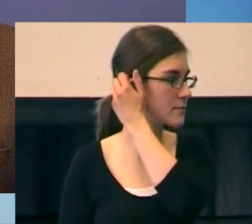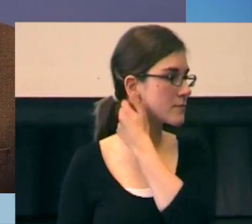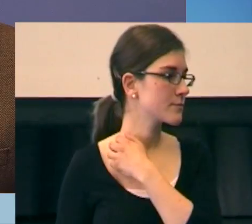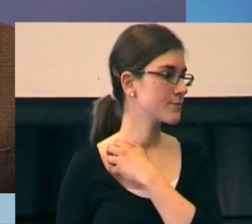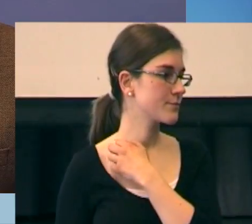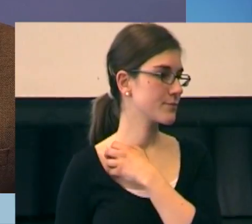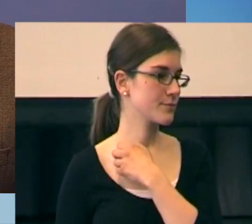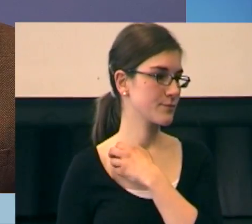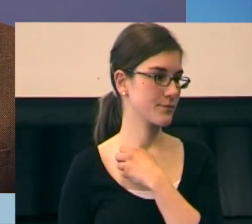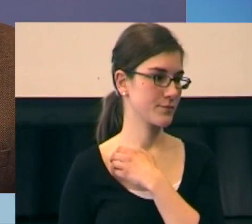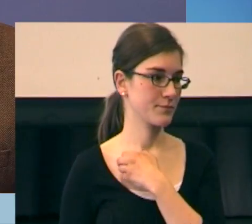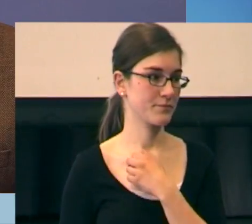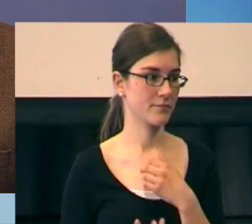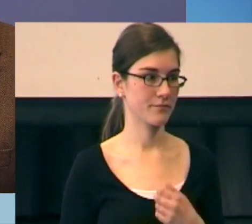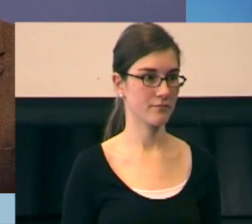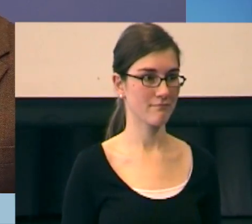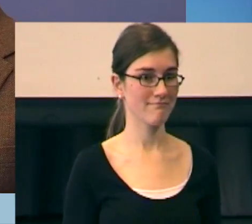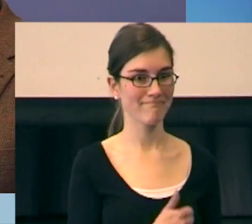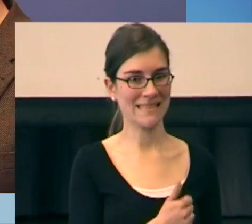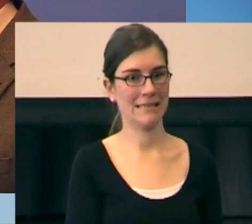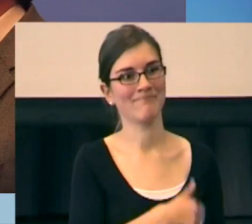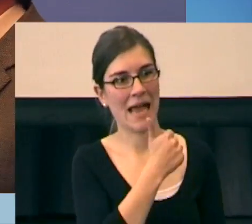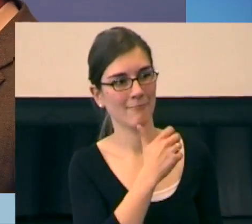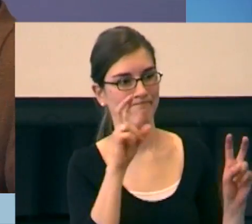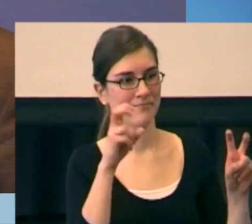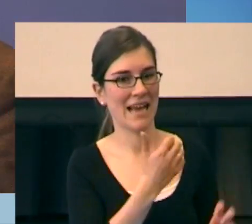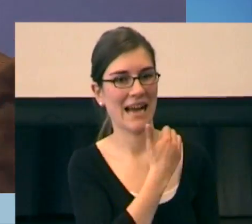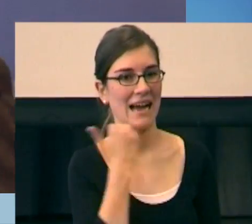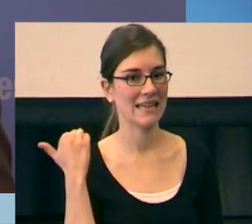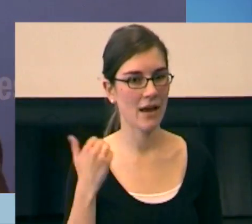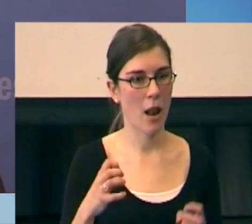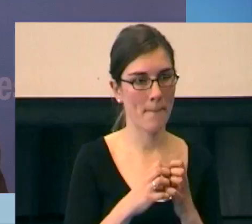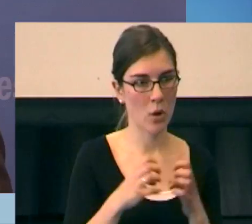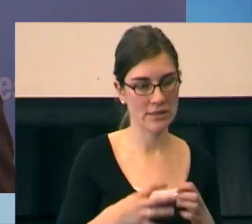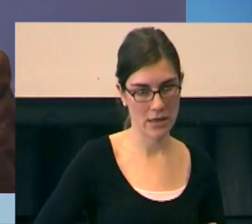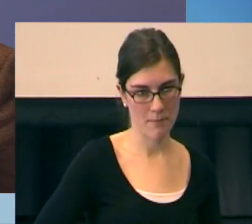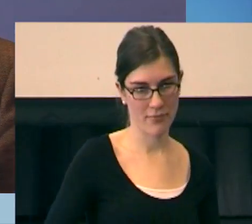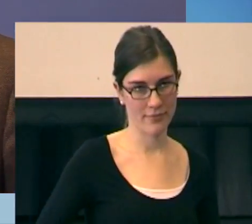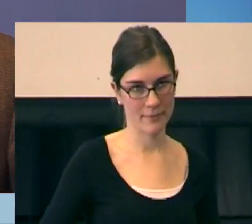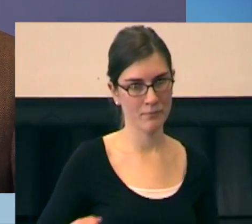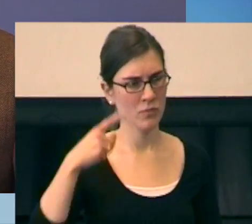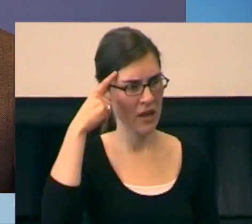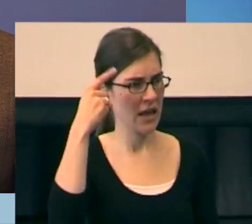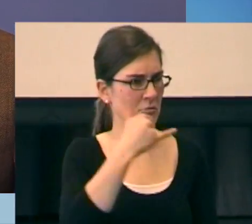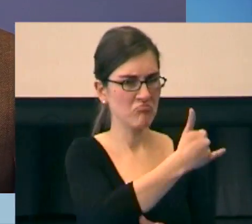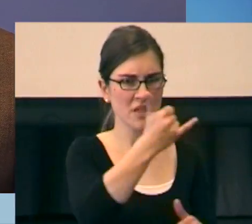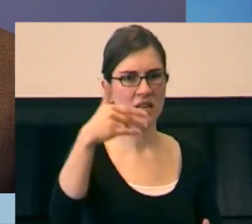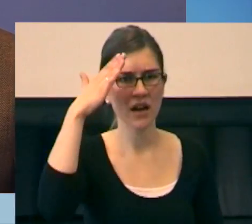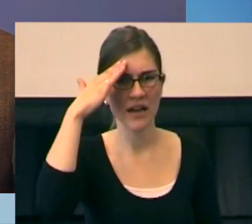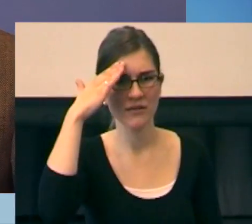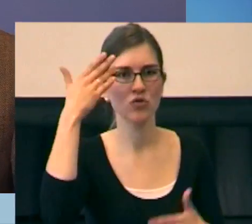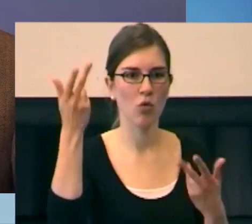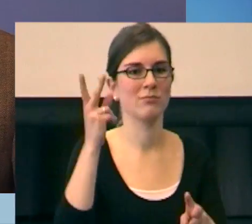Die radikale Prostata-Entfernung ist das, was jeder von Ihnen sicherlich schon mal gehört hat, ist die Standard